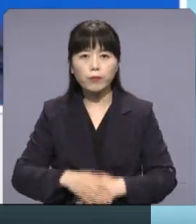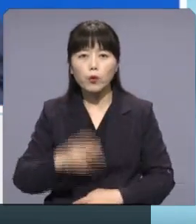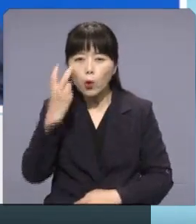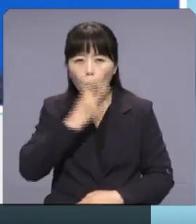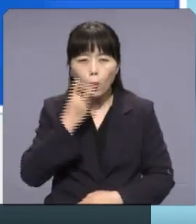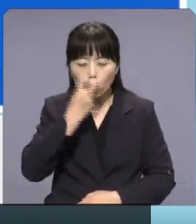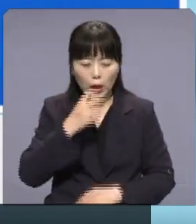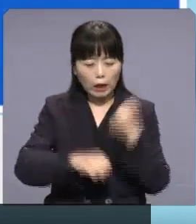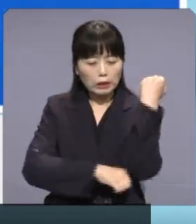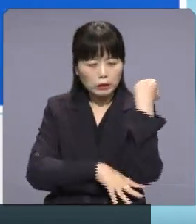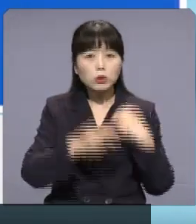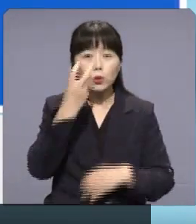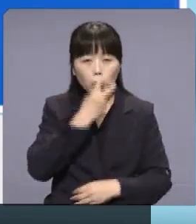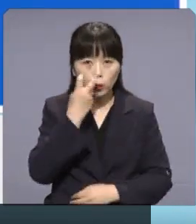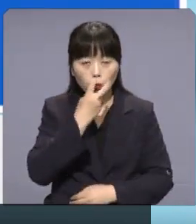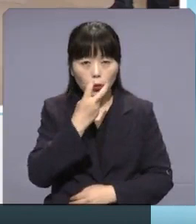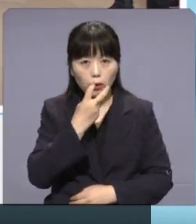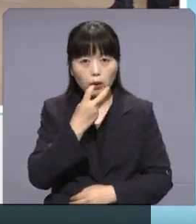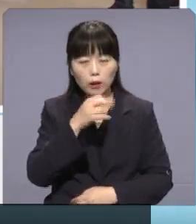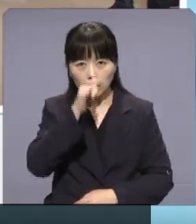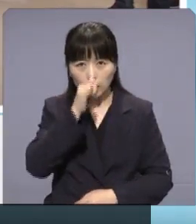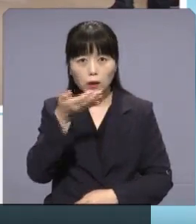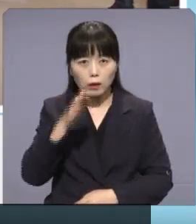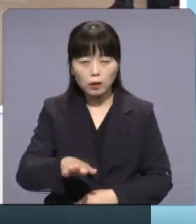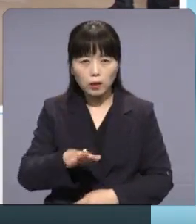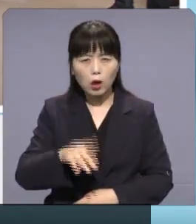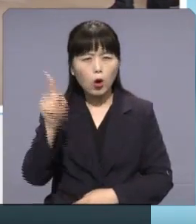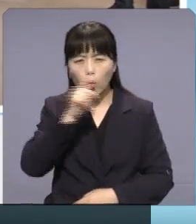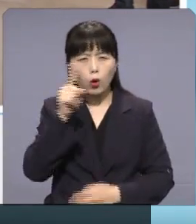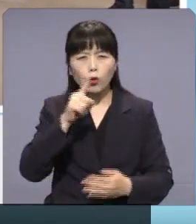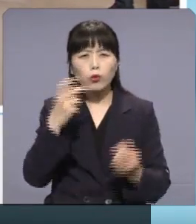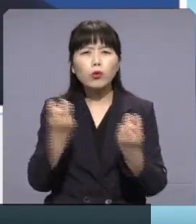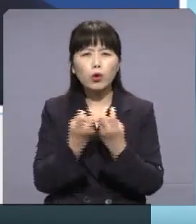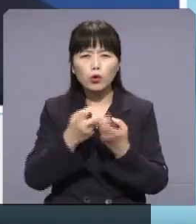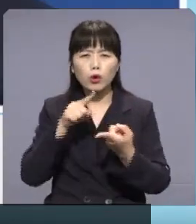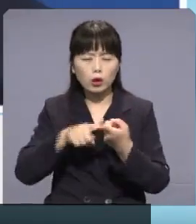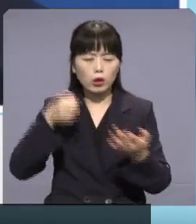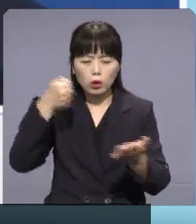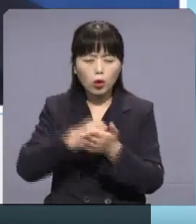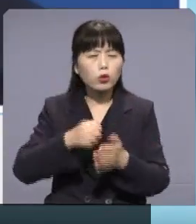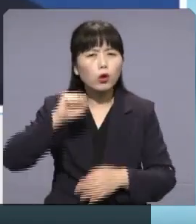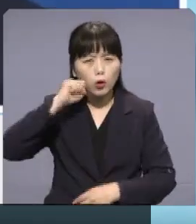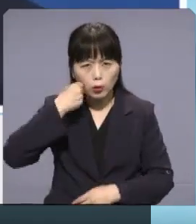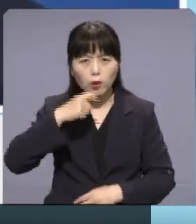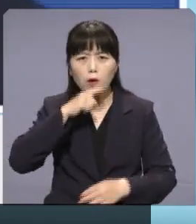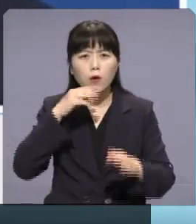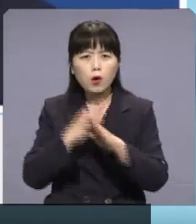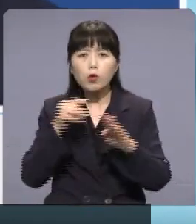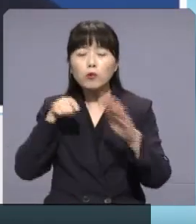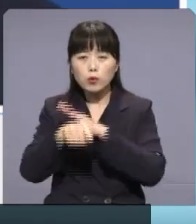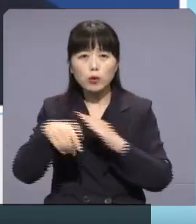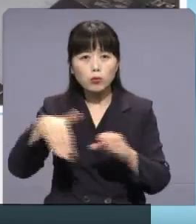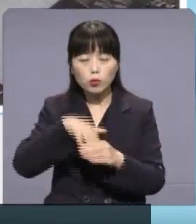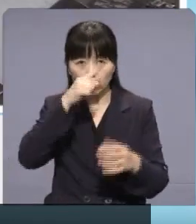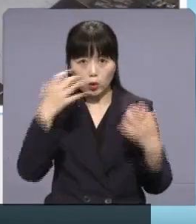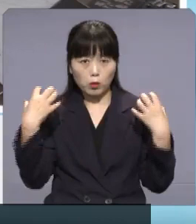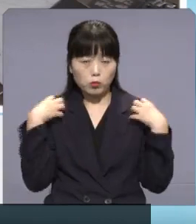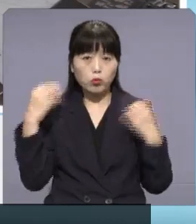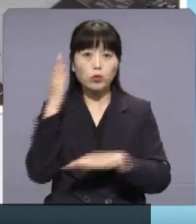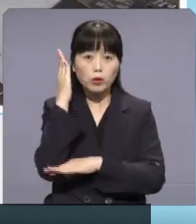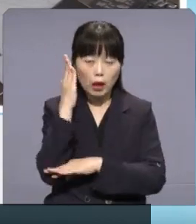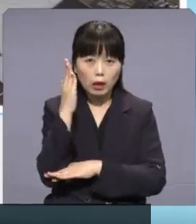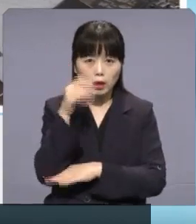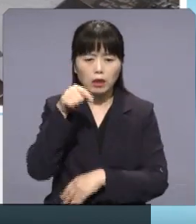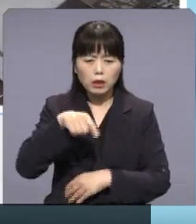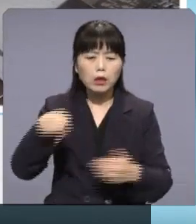조사를 좀 기초조사를 했을 거 아니겠어요? 아직 어떤 것도 단정할 수는 없다. 다만 월북이라고 문재인 정부에서 얘기하고 있는 그때